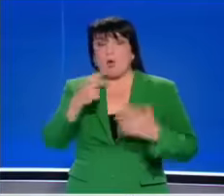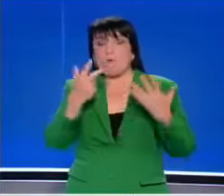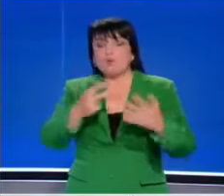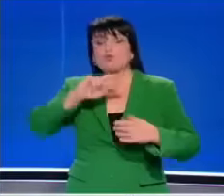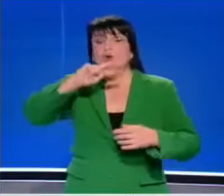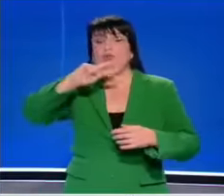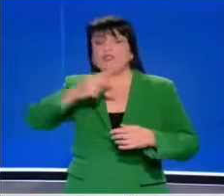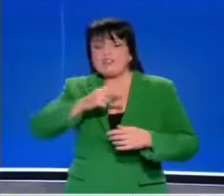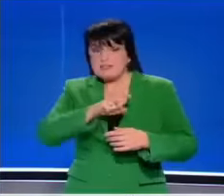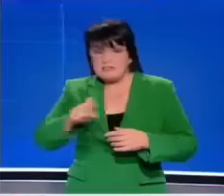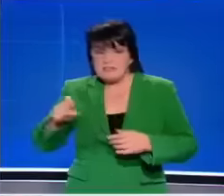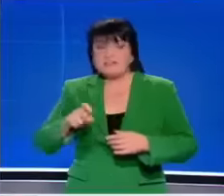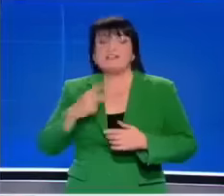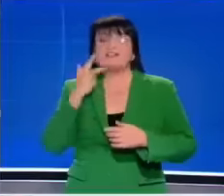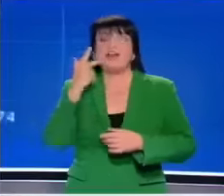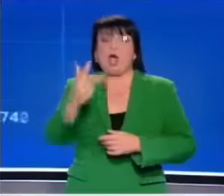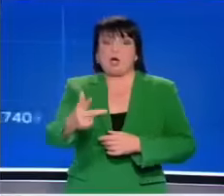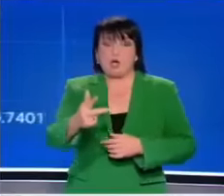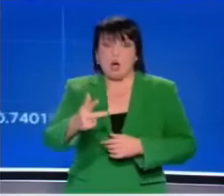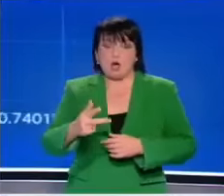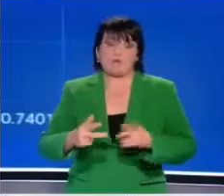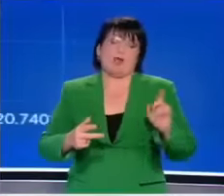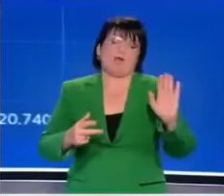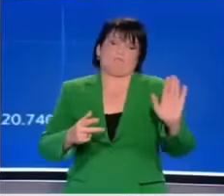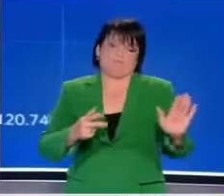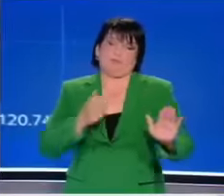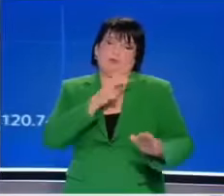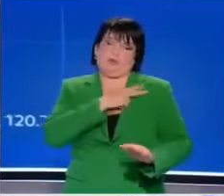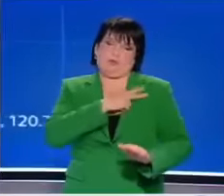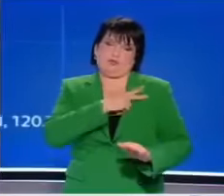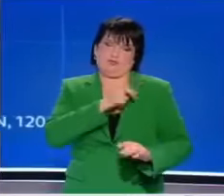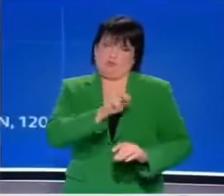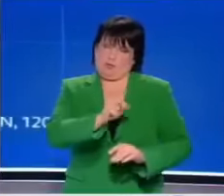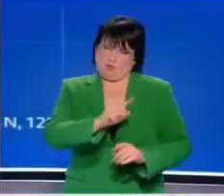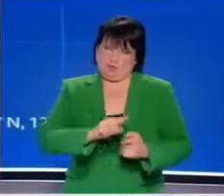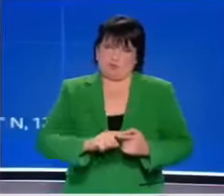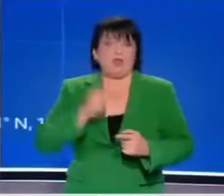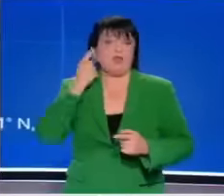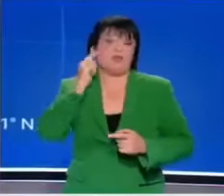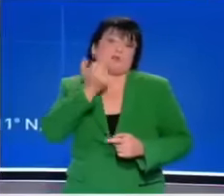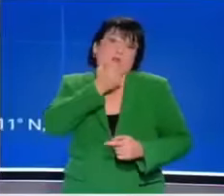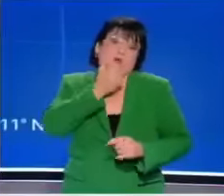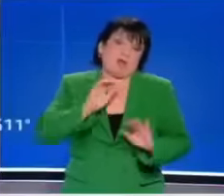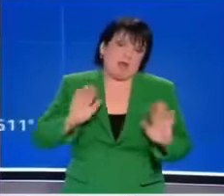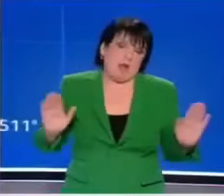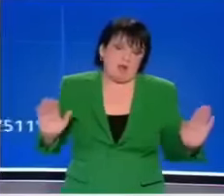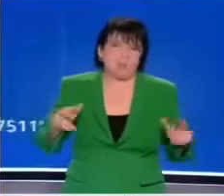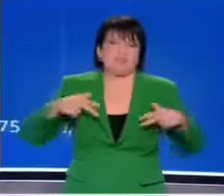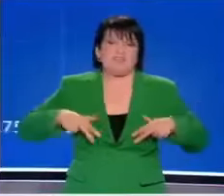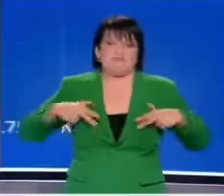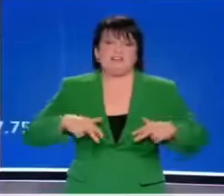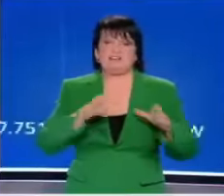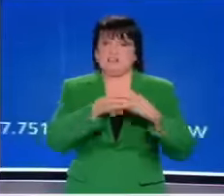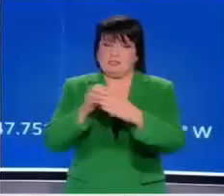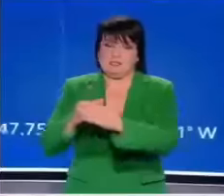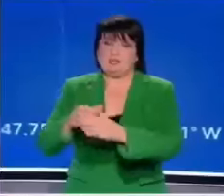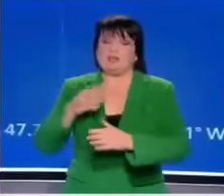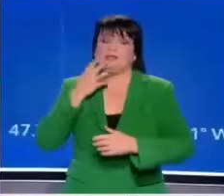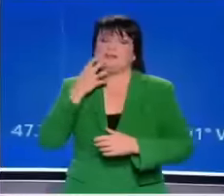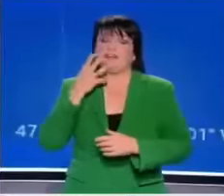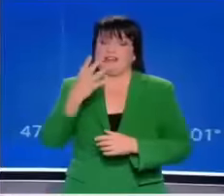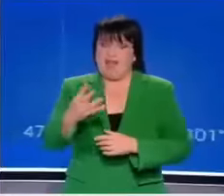τετραετία και ότι οδηγεί τη χώρα σε χρεοκοπία όχι όχι στο δεν ξέρω αν έκανε λάθος όλοι οι κυβερνητικοί πάντως λένε στην